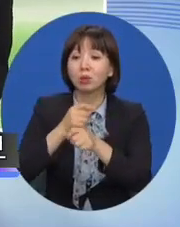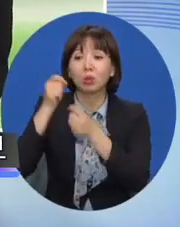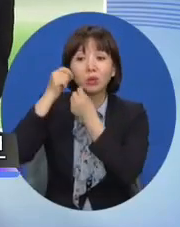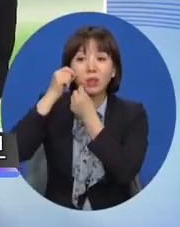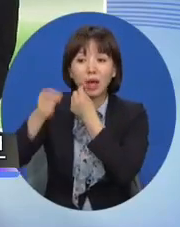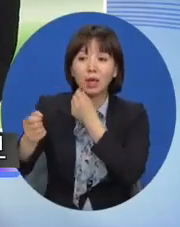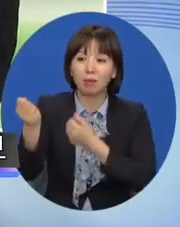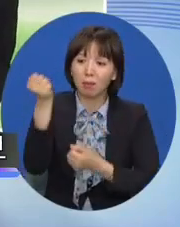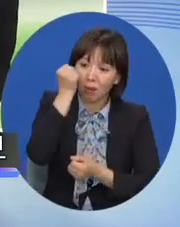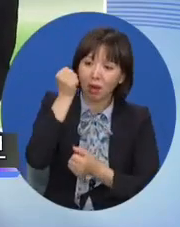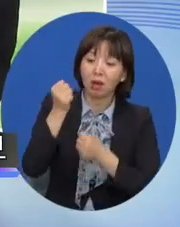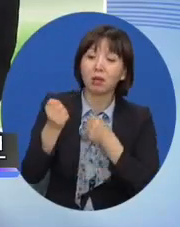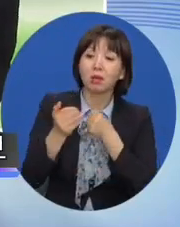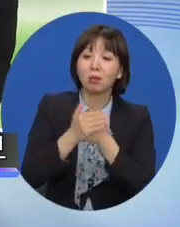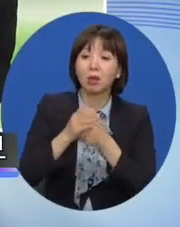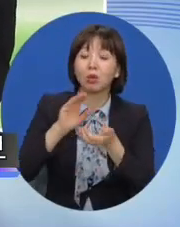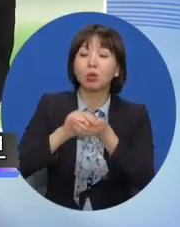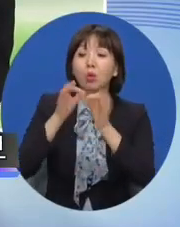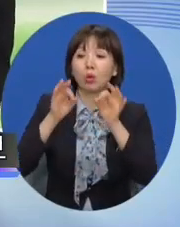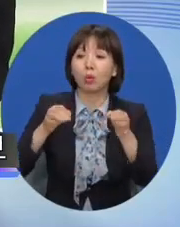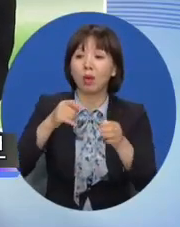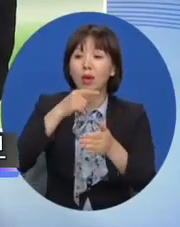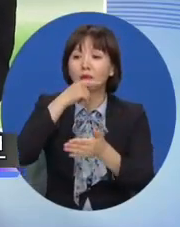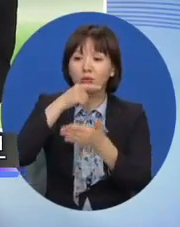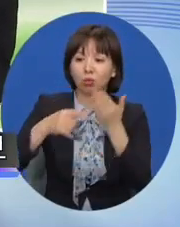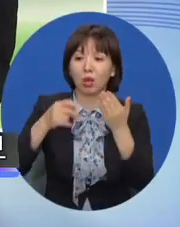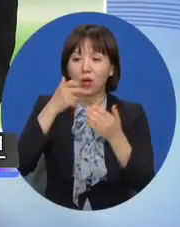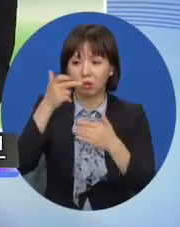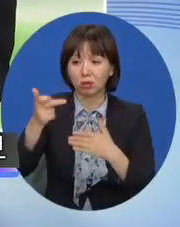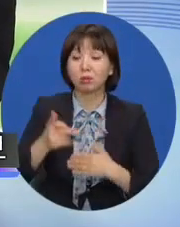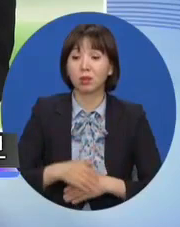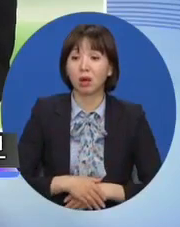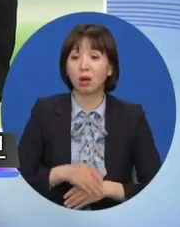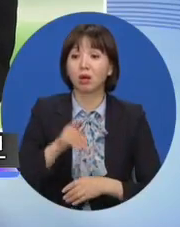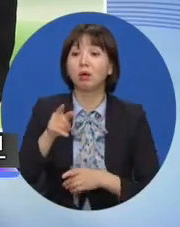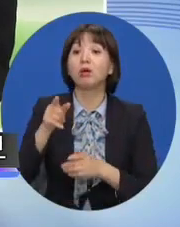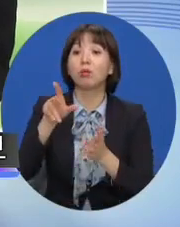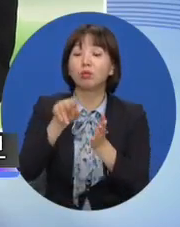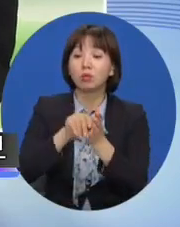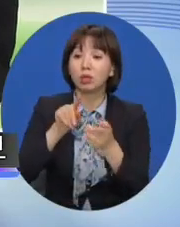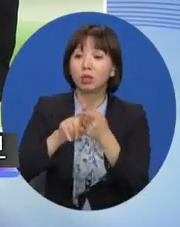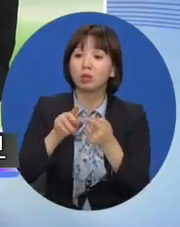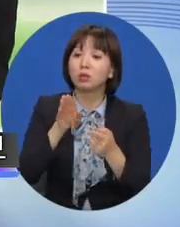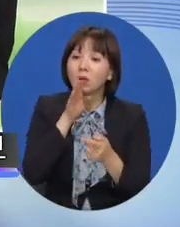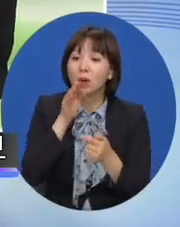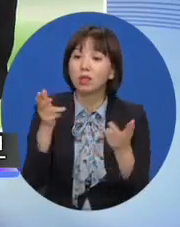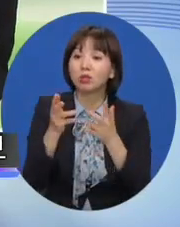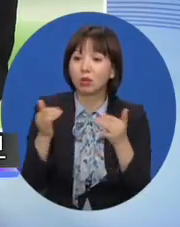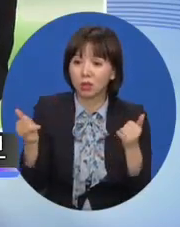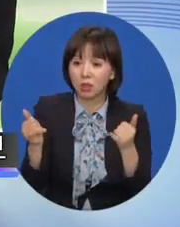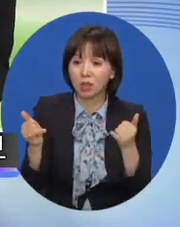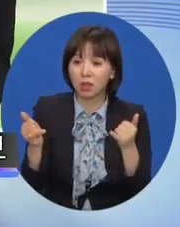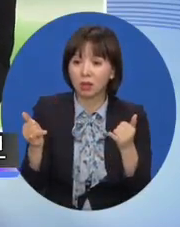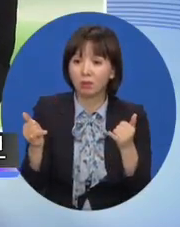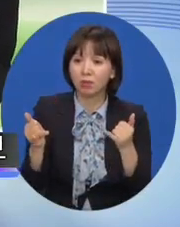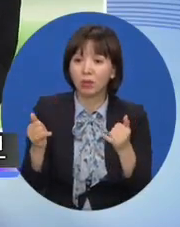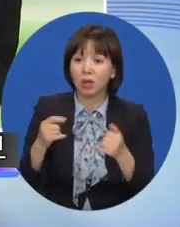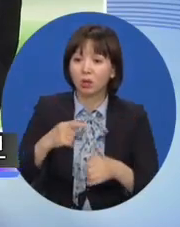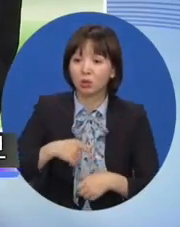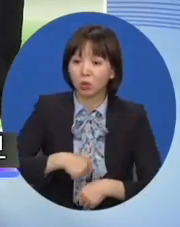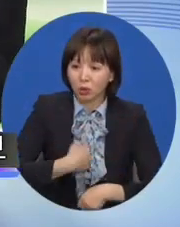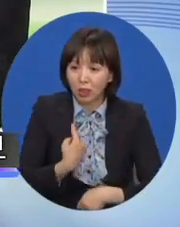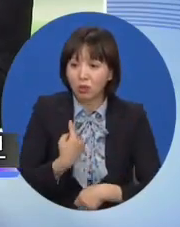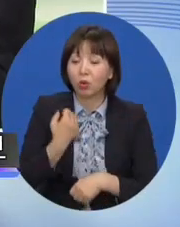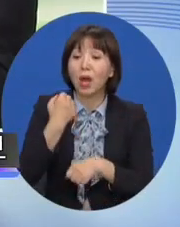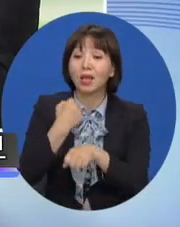당해갖고 우리 농협에 막대한 지장을 줬습니다. 이런 사건은 정말 그 직원들이 지금 제가 독단적으로 했는지,